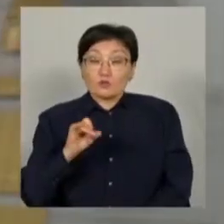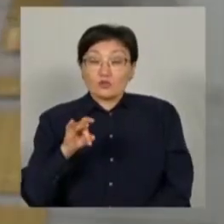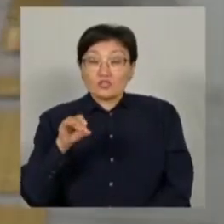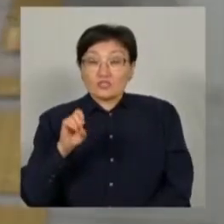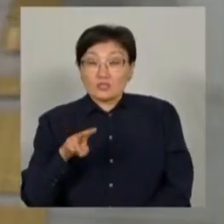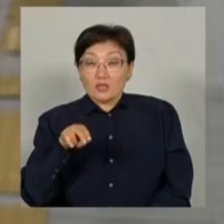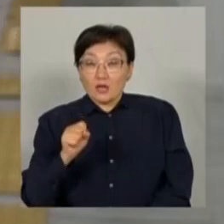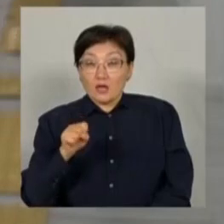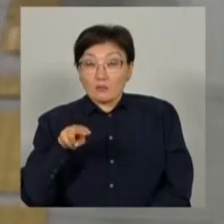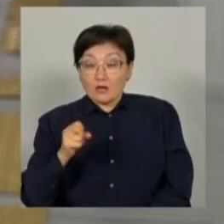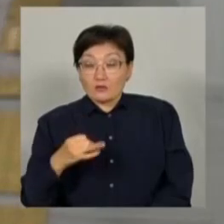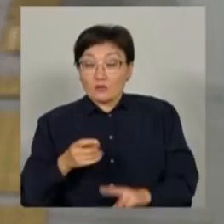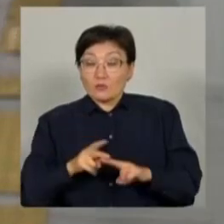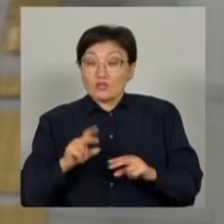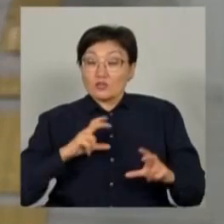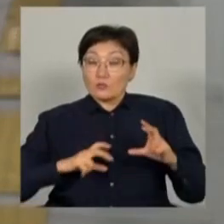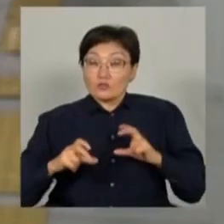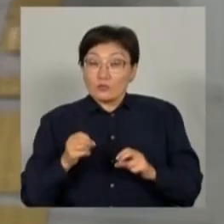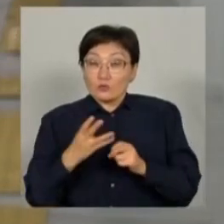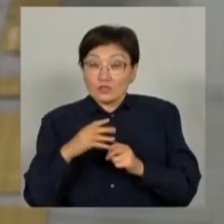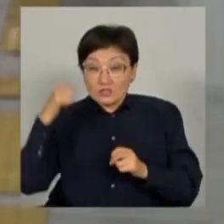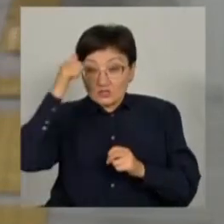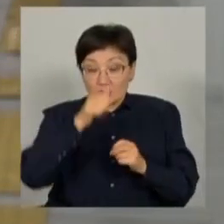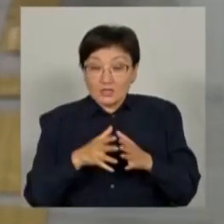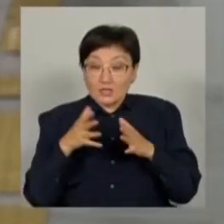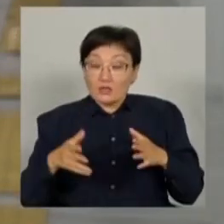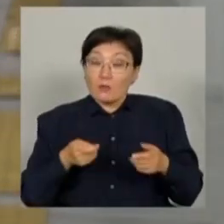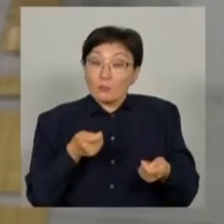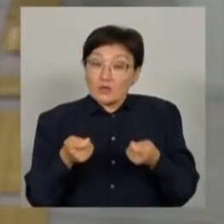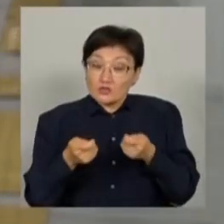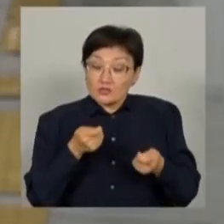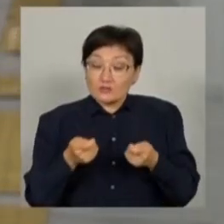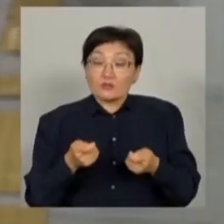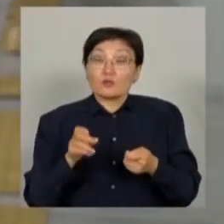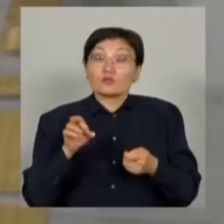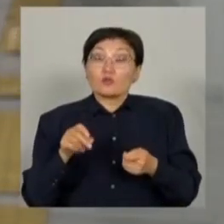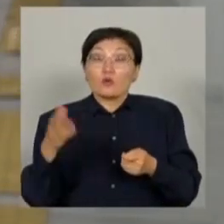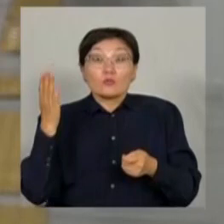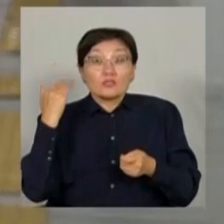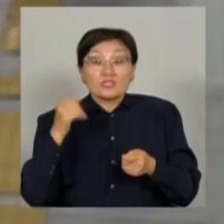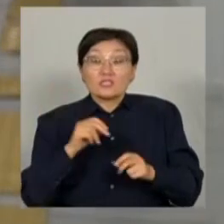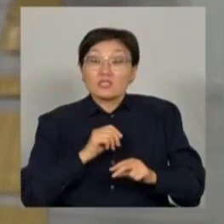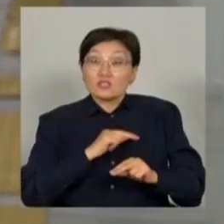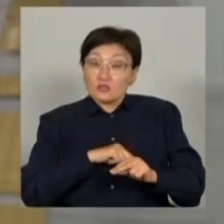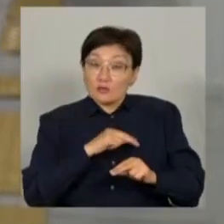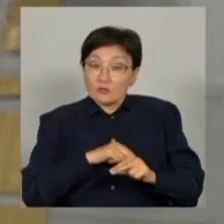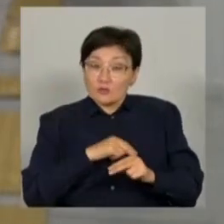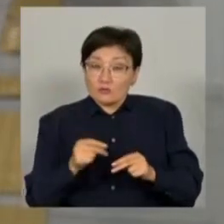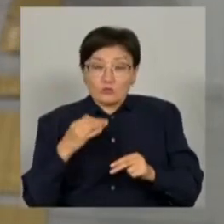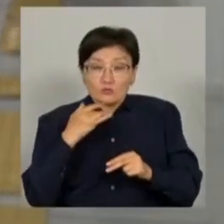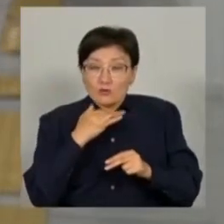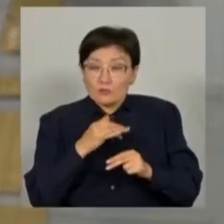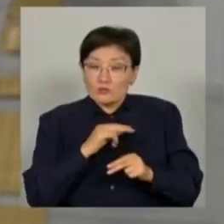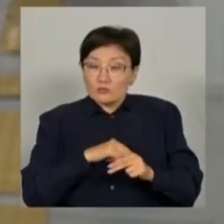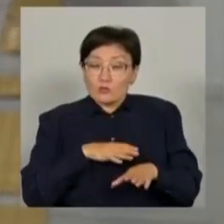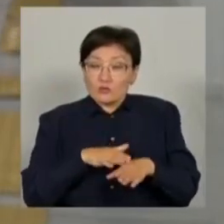осы университетті 14 жылдан астам басқарды. Сол кезде істеген еңбек ұшан теңіз.